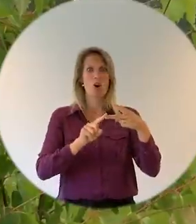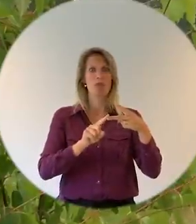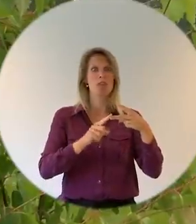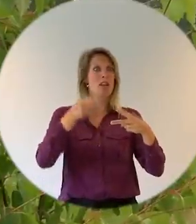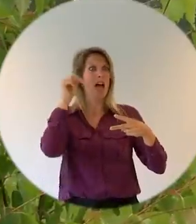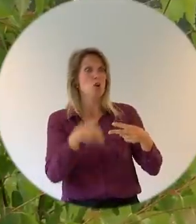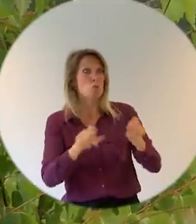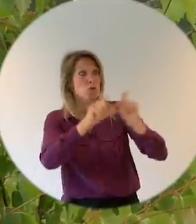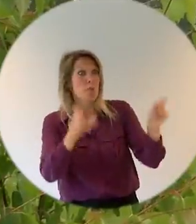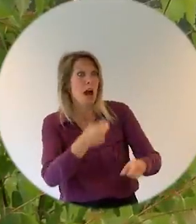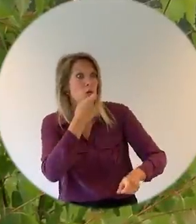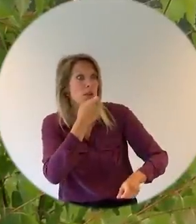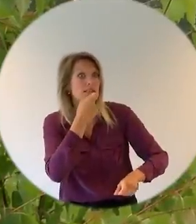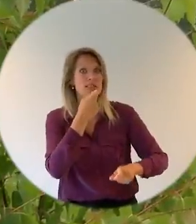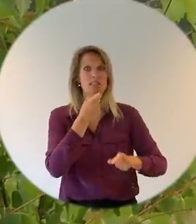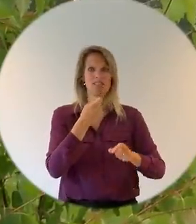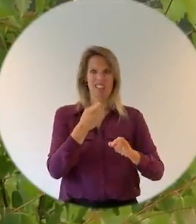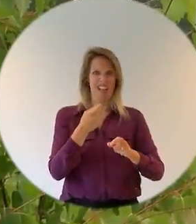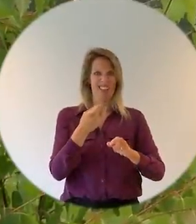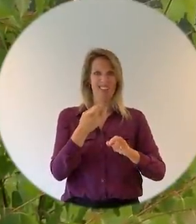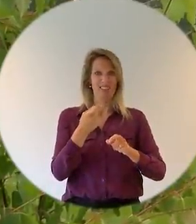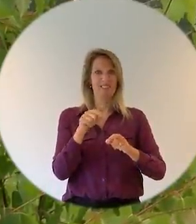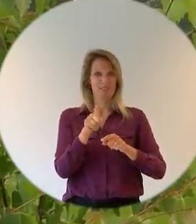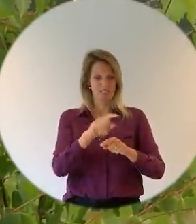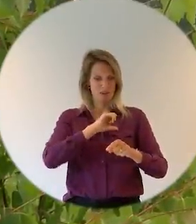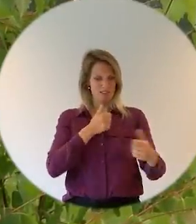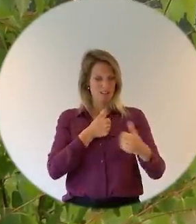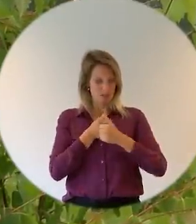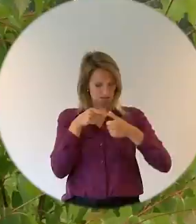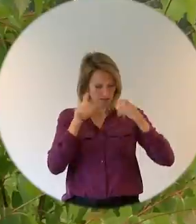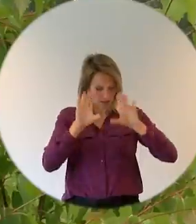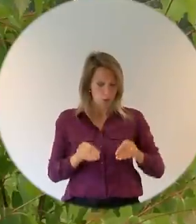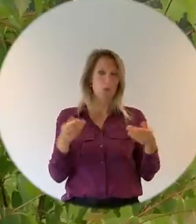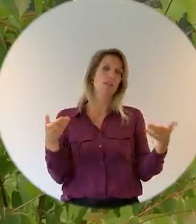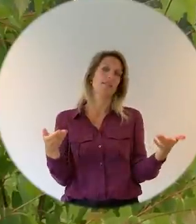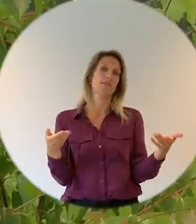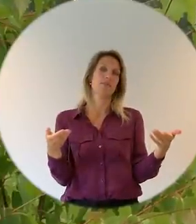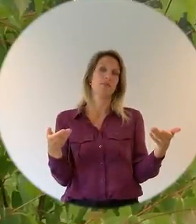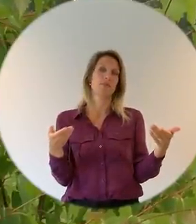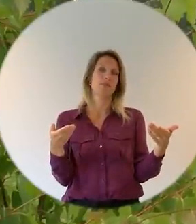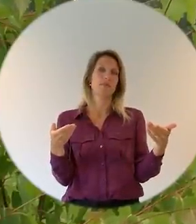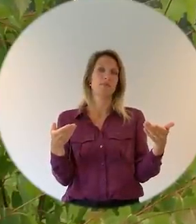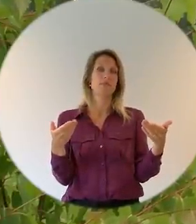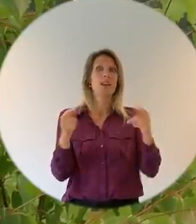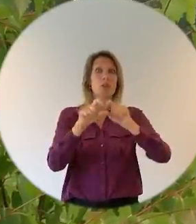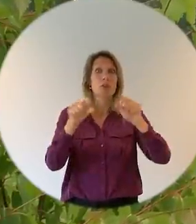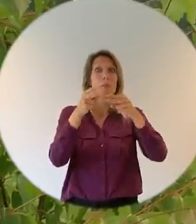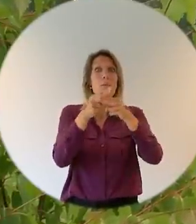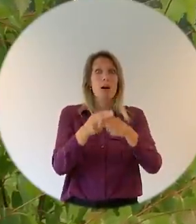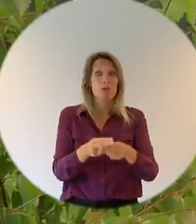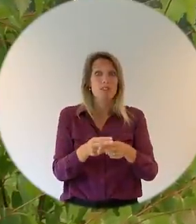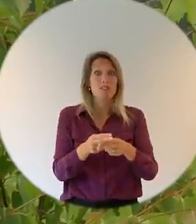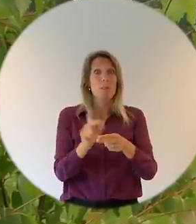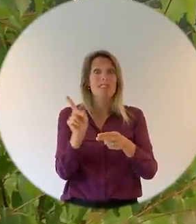moet je je banaan opeten. Je doet de dingen die bij je passen. Dat is het woord pauze. En dat